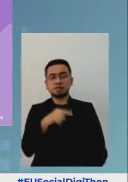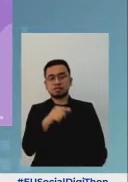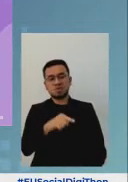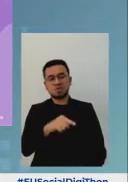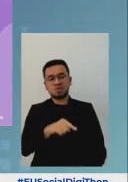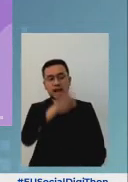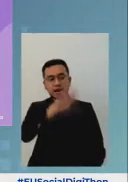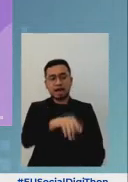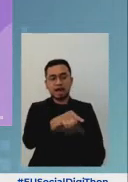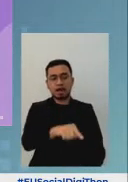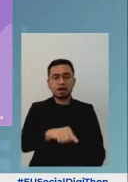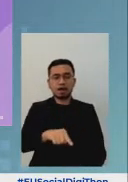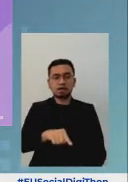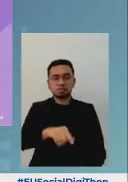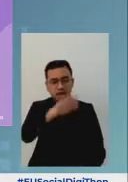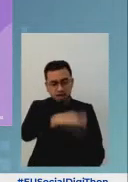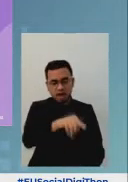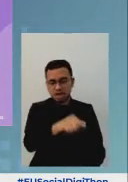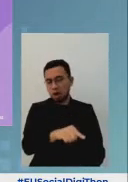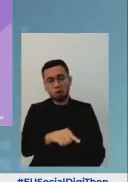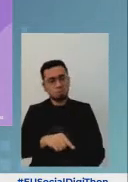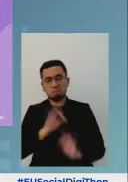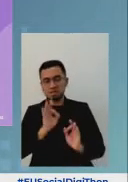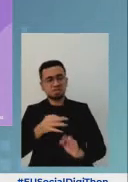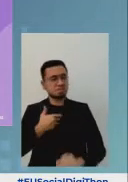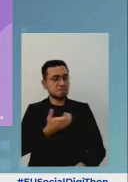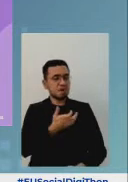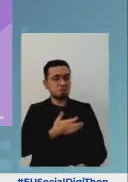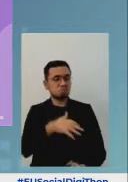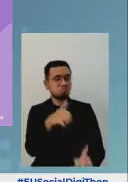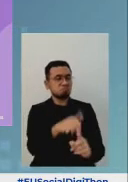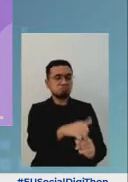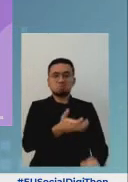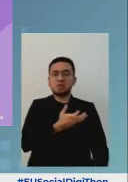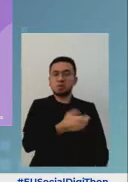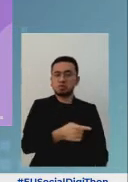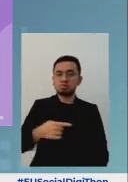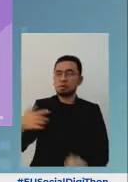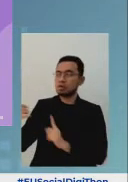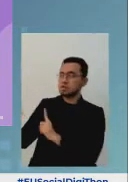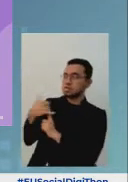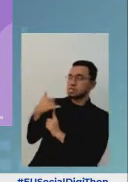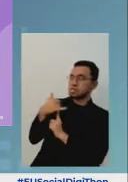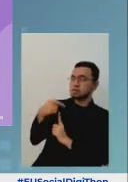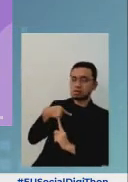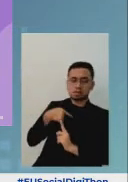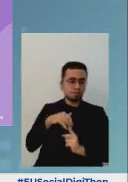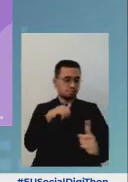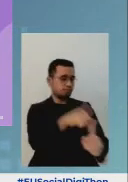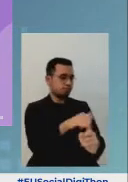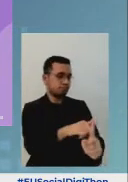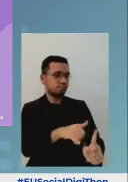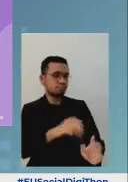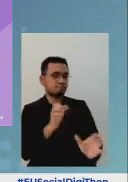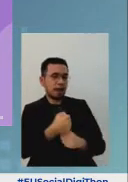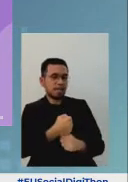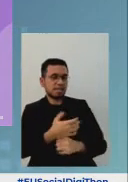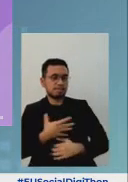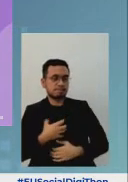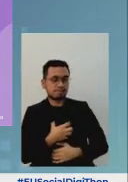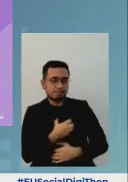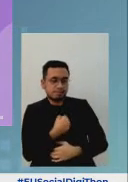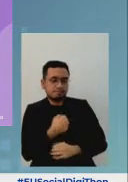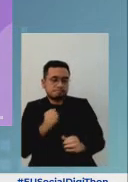nih rendah gitu. Kita juga bisa memperparah ketika kita mendapatkan cyberbullying namun kita tidak